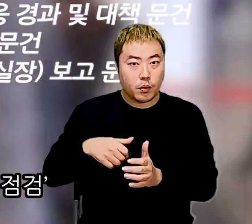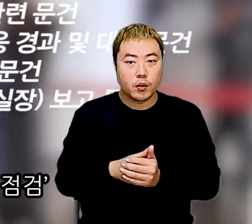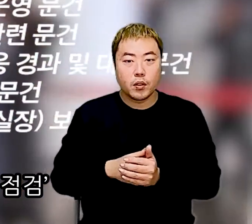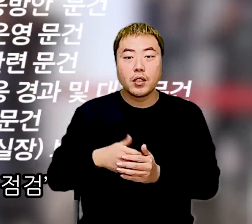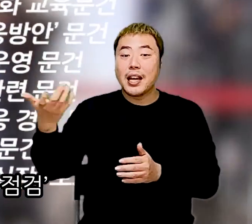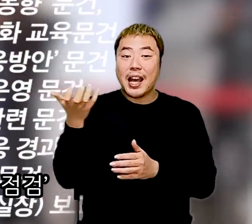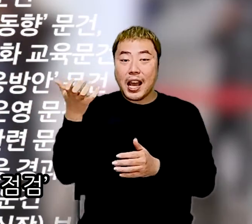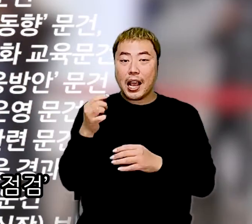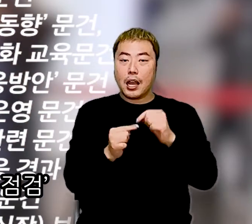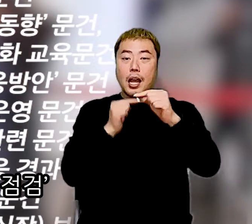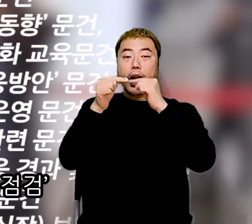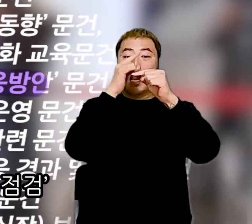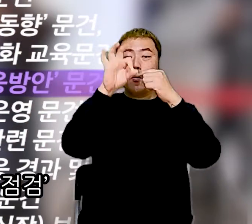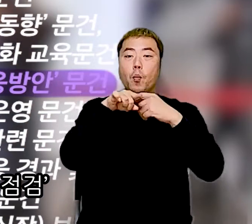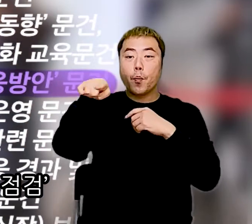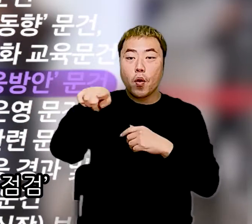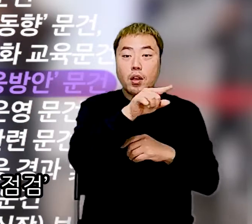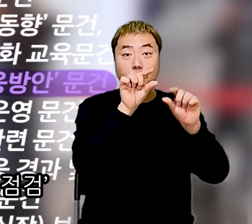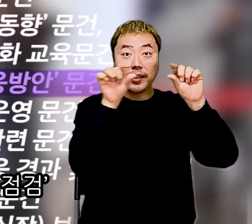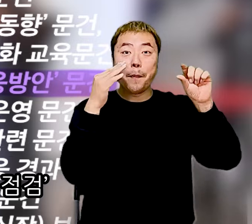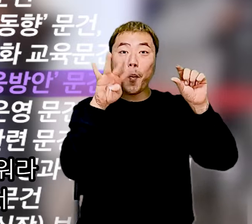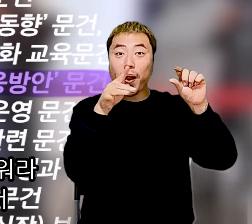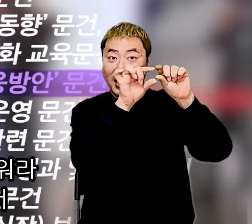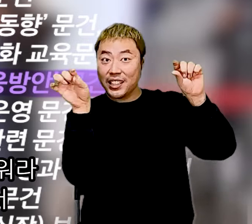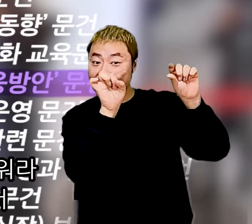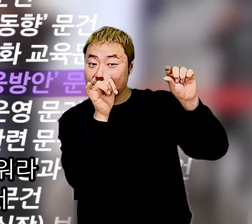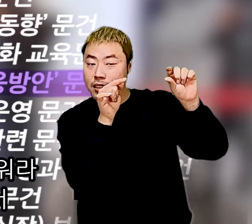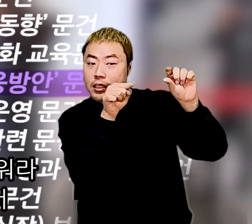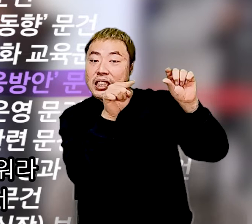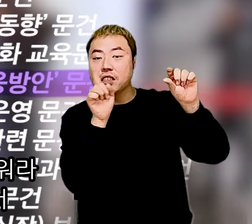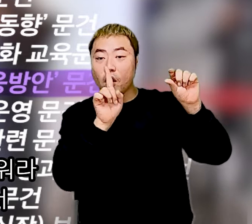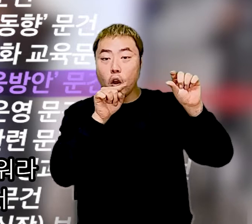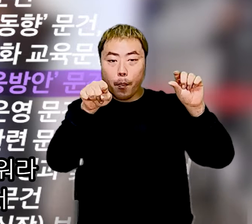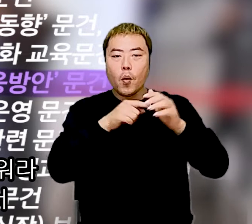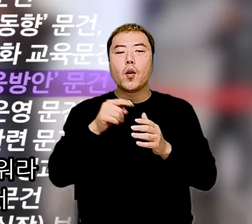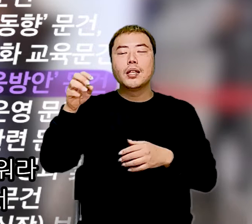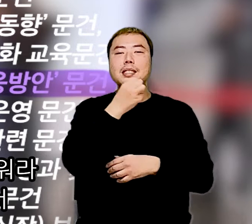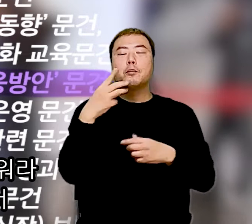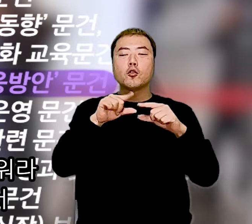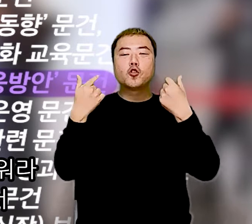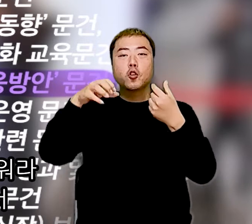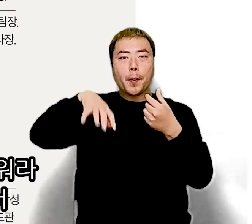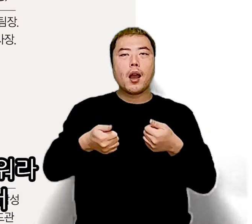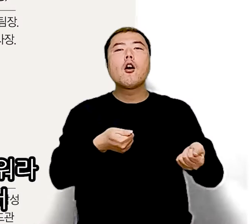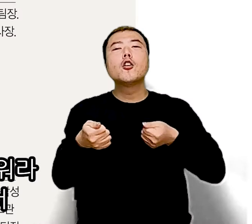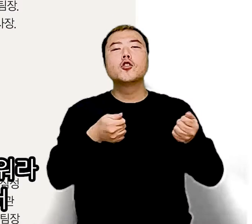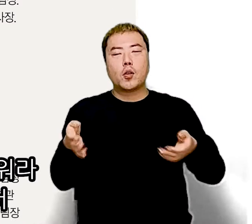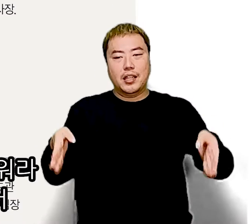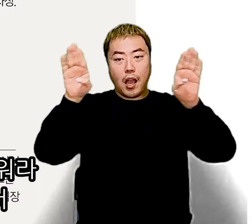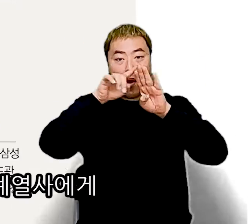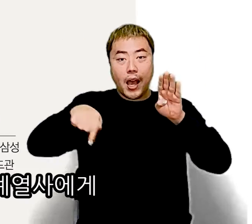여기 이 복수노조 대응태세 점검 있죠? 이게 삼성그룹의 컨트롤타워라고 불리는